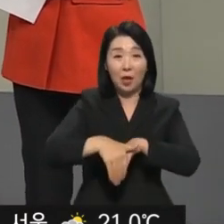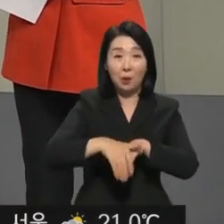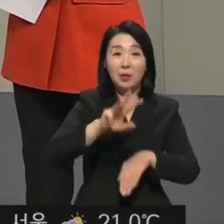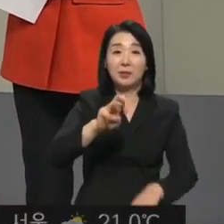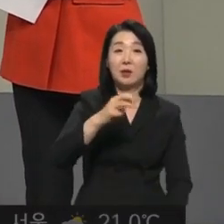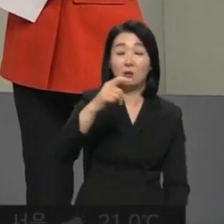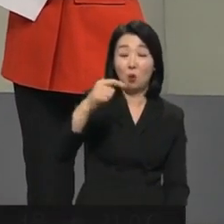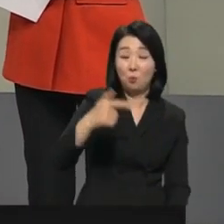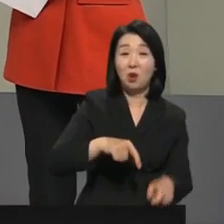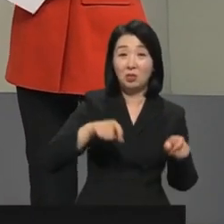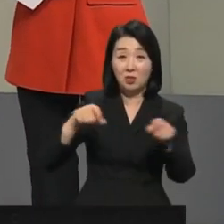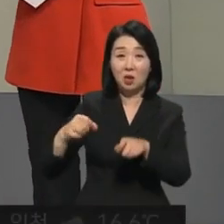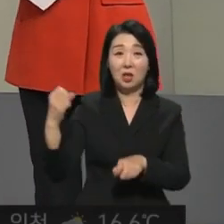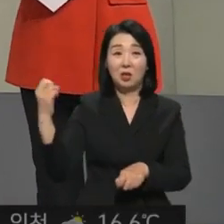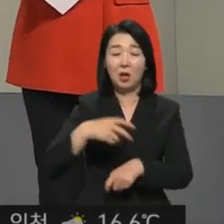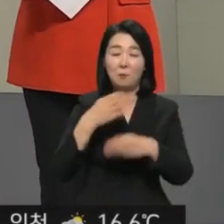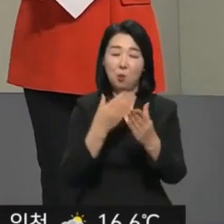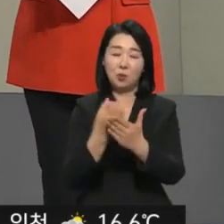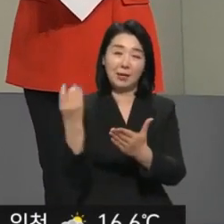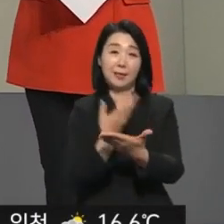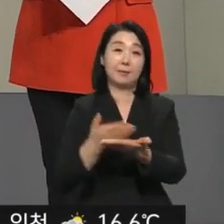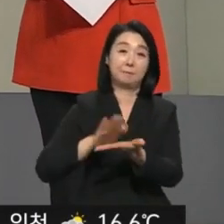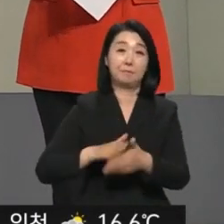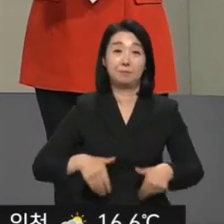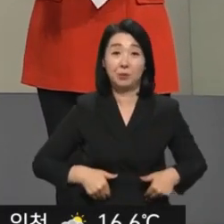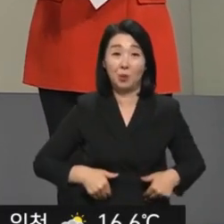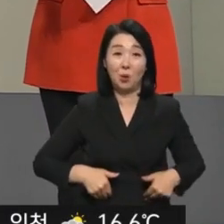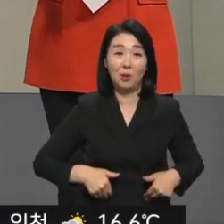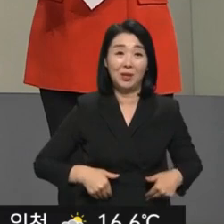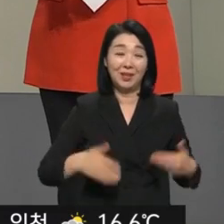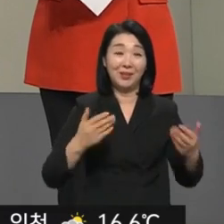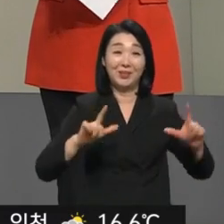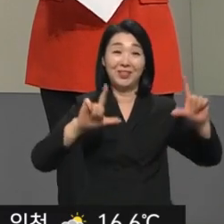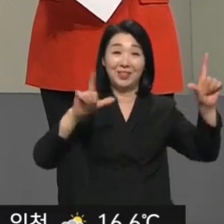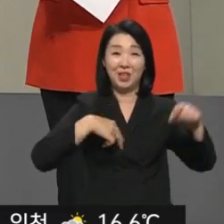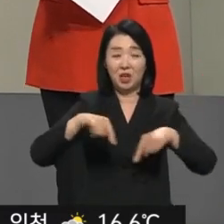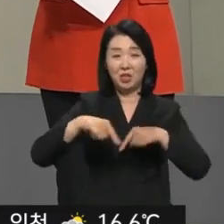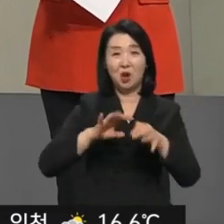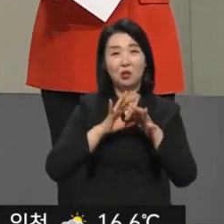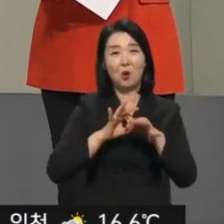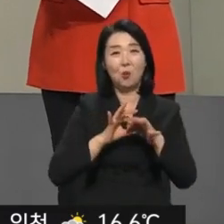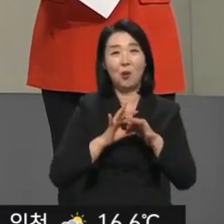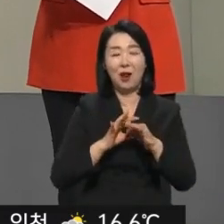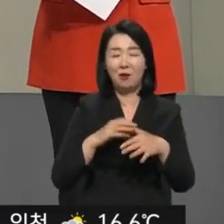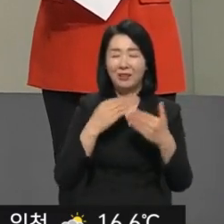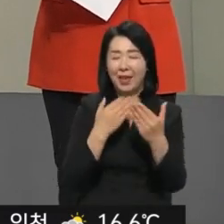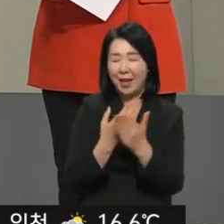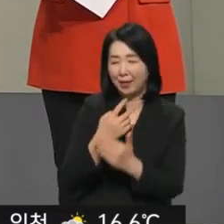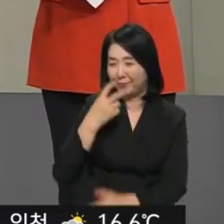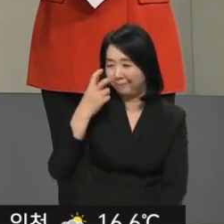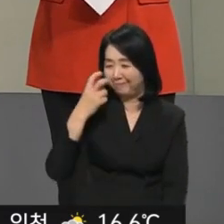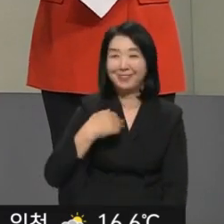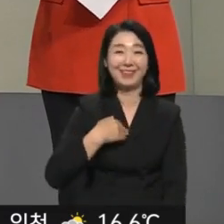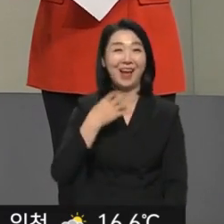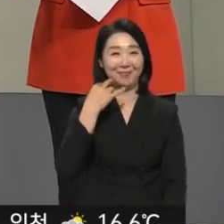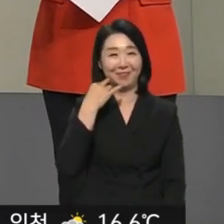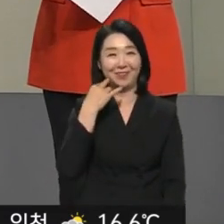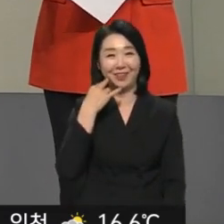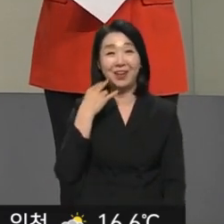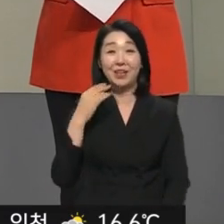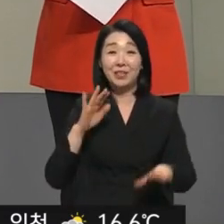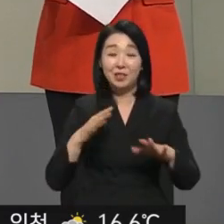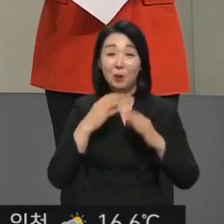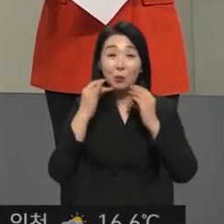연기, 전면 재시공으로 가져왔습니다. 쉬는 날에도 정치권 속보를 손에 놓지 않는 저 울체커가 이번